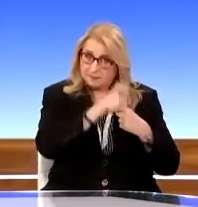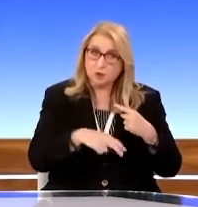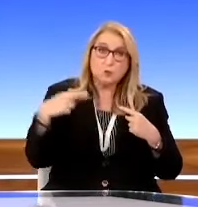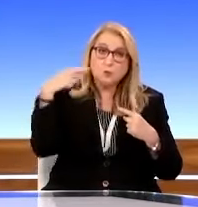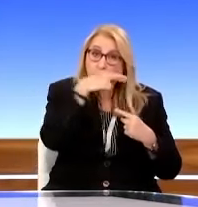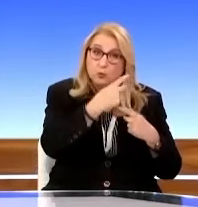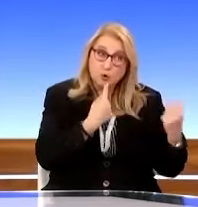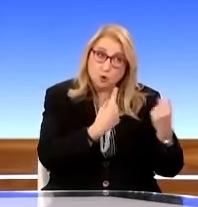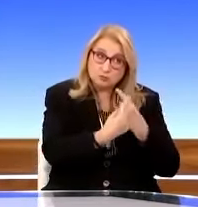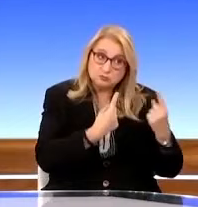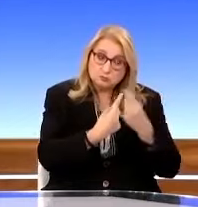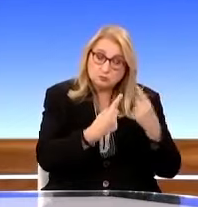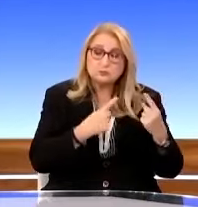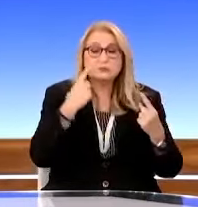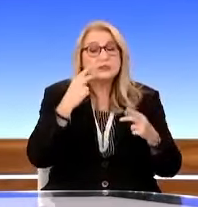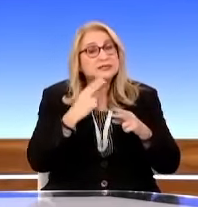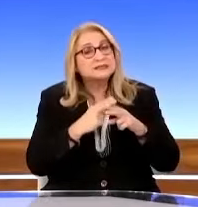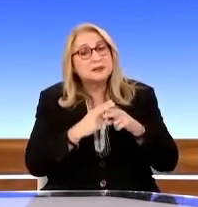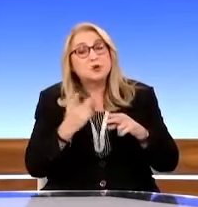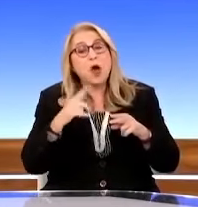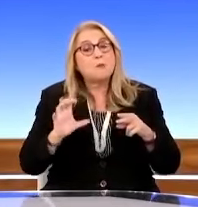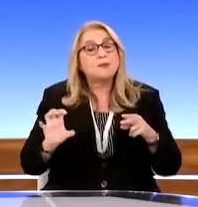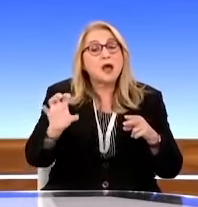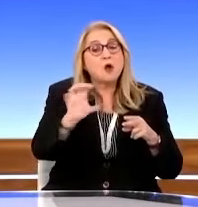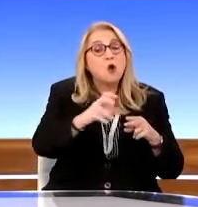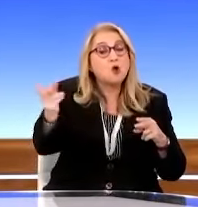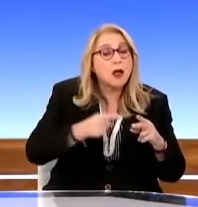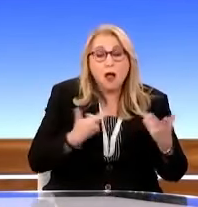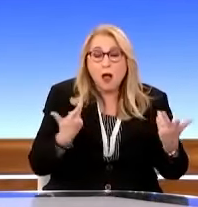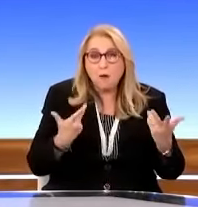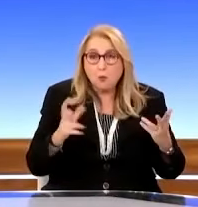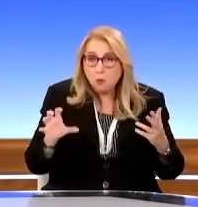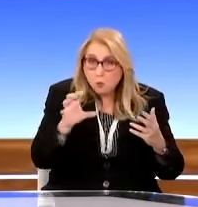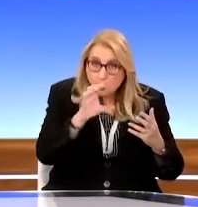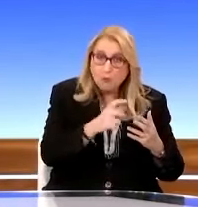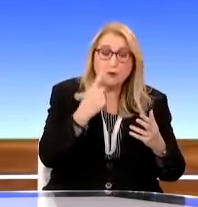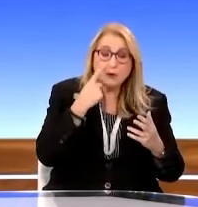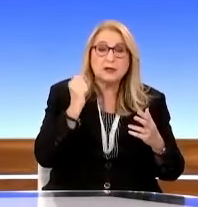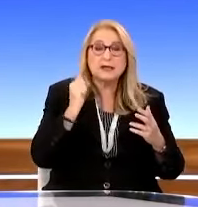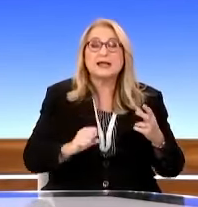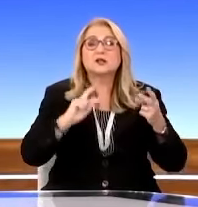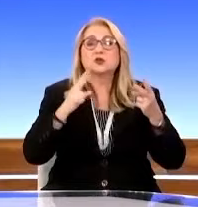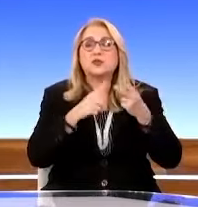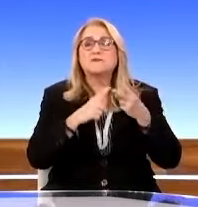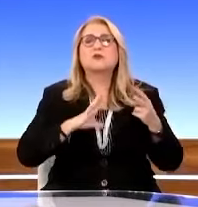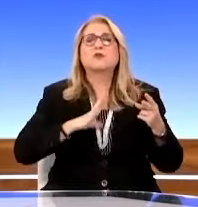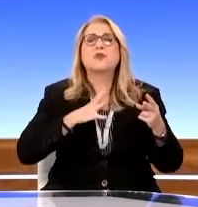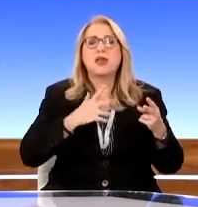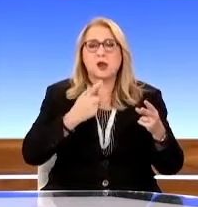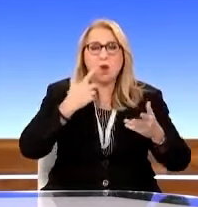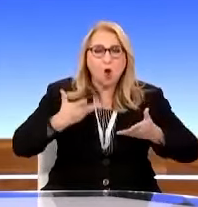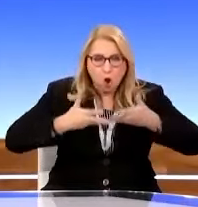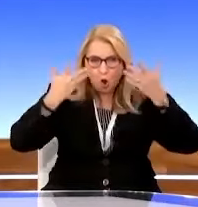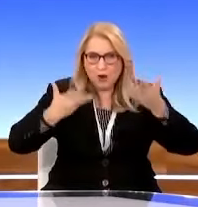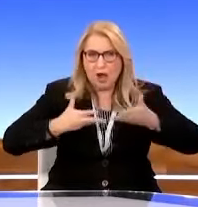χώρα προέλευσης. Αλλά είναι απόλυτα ξεκάθαρο για μας ότι αυτό που επιθυμούμε είναι να μην μιλούμε επί μακρόν, αλλά να βρούμε